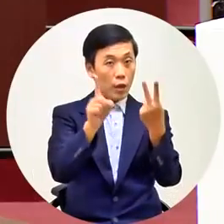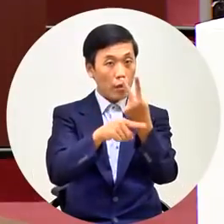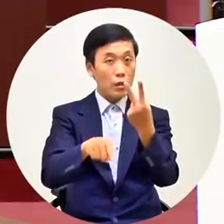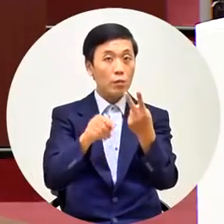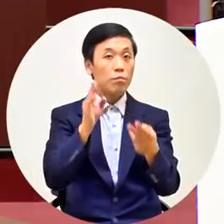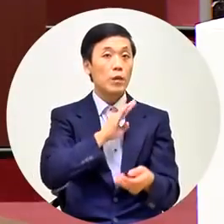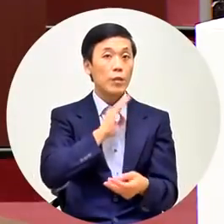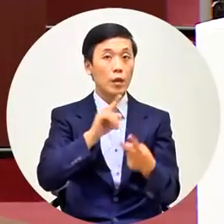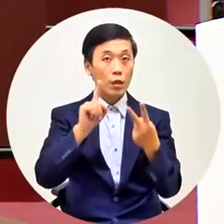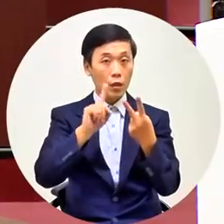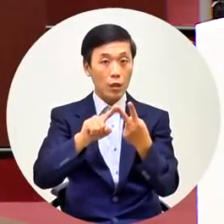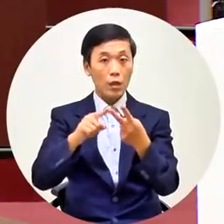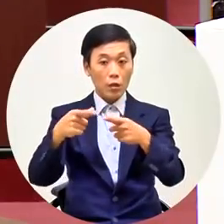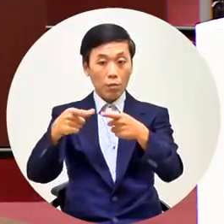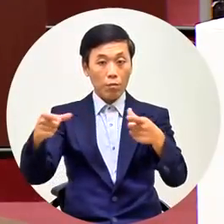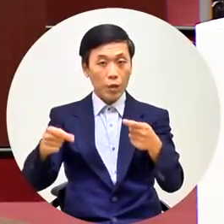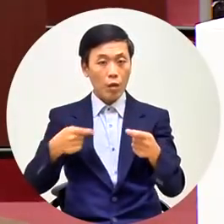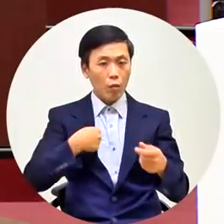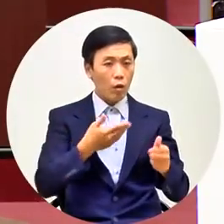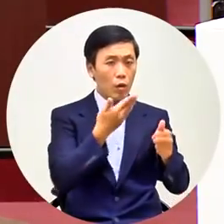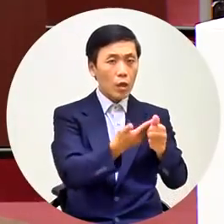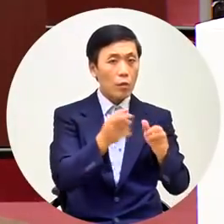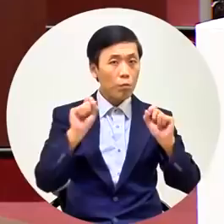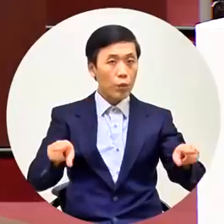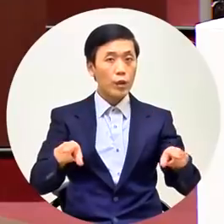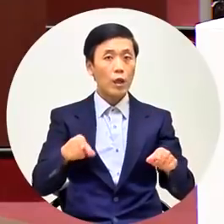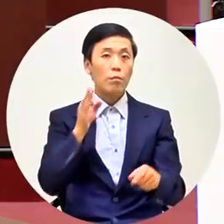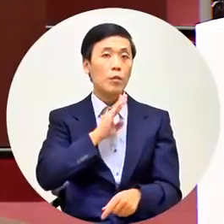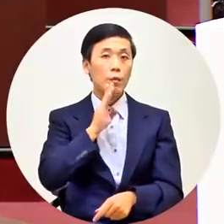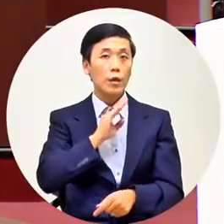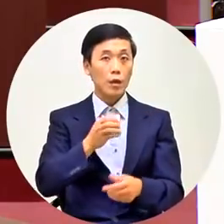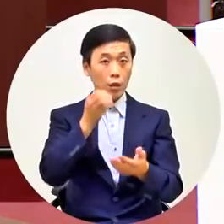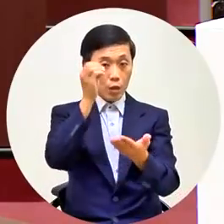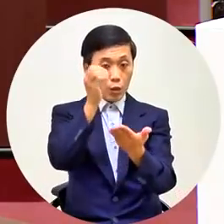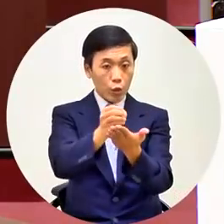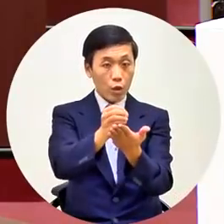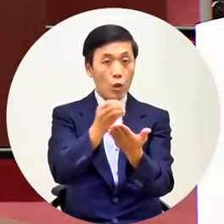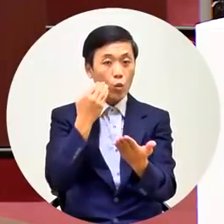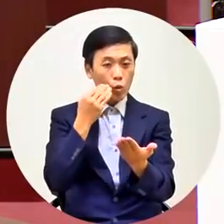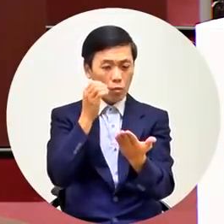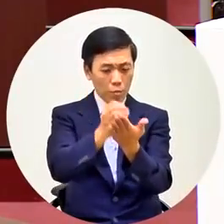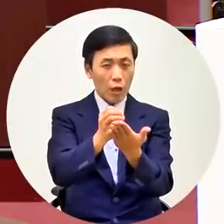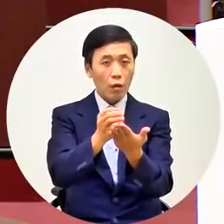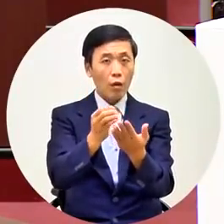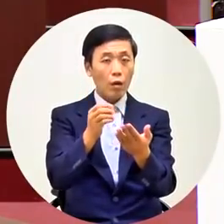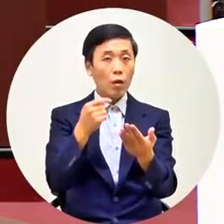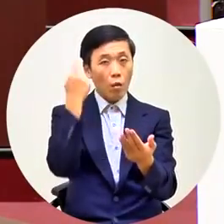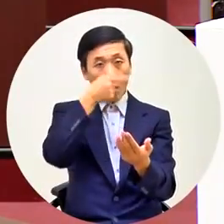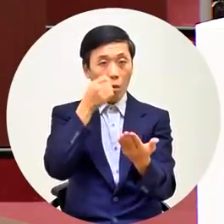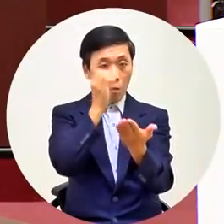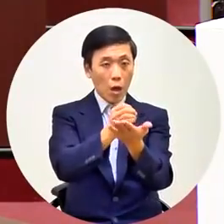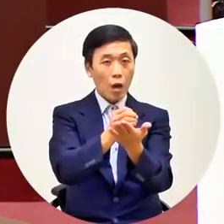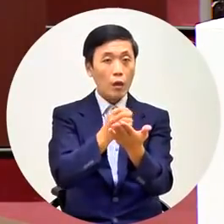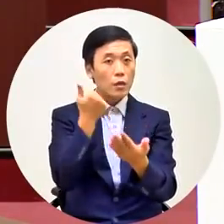票；三、所签的位置不能辨别为何人；四、签后已涂改；五、签